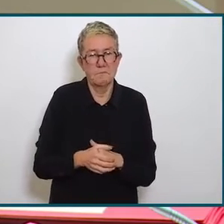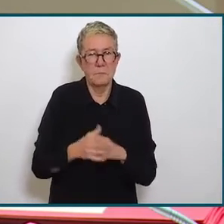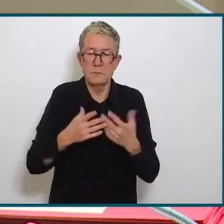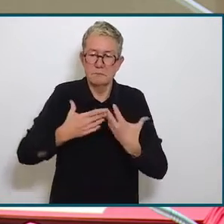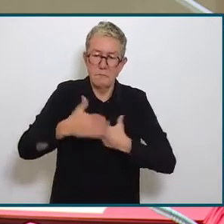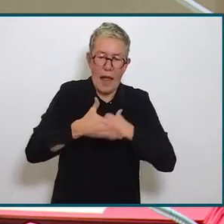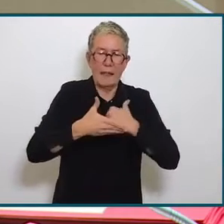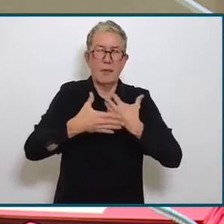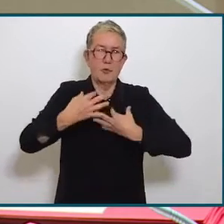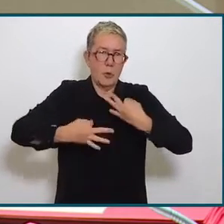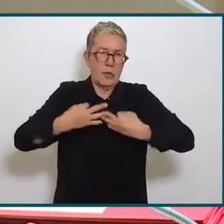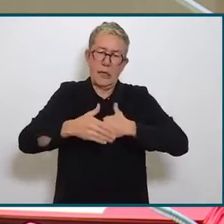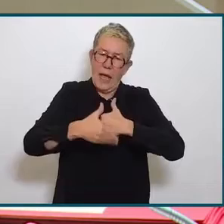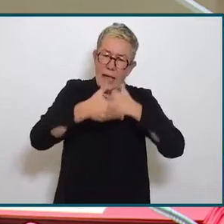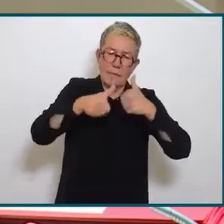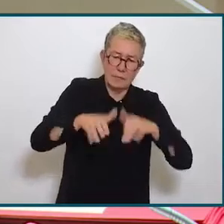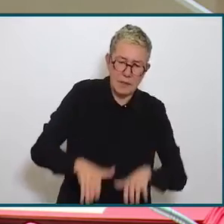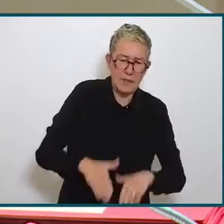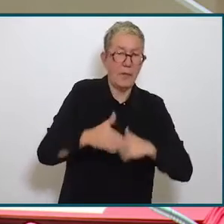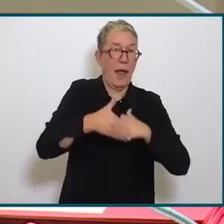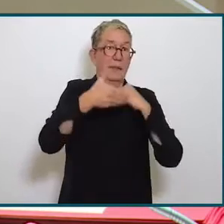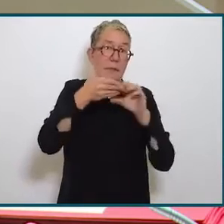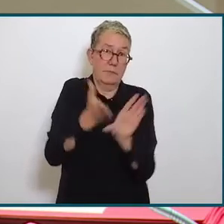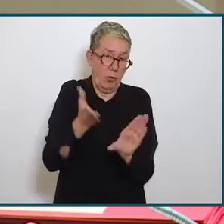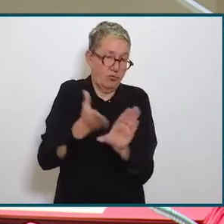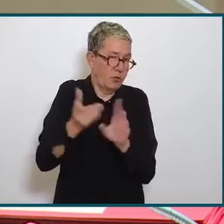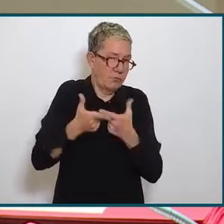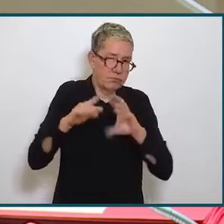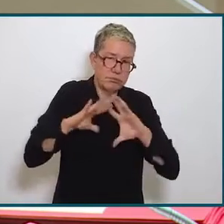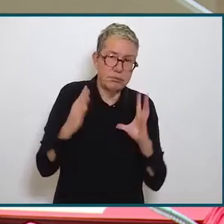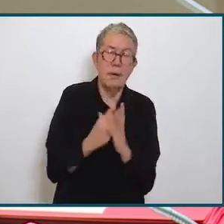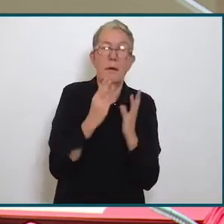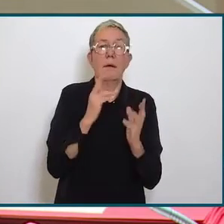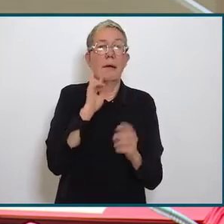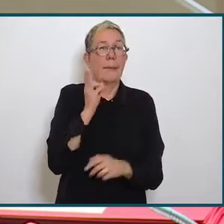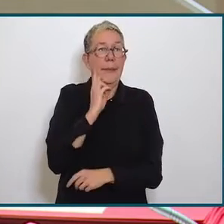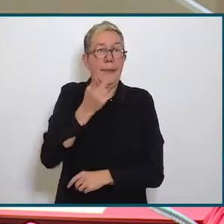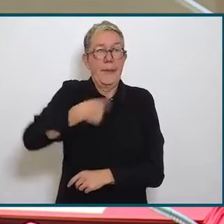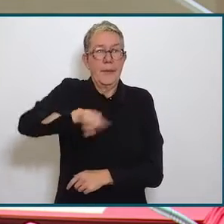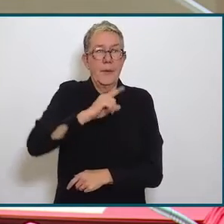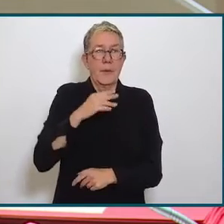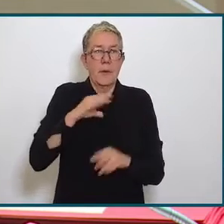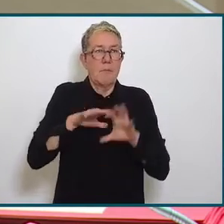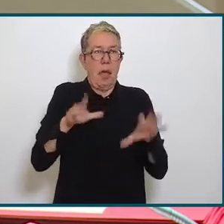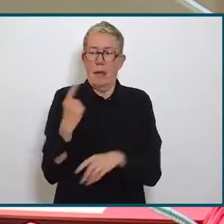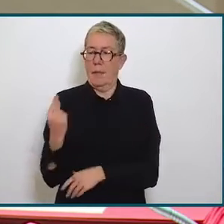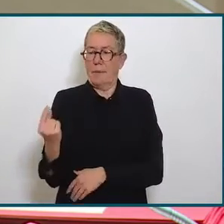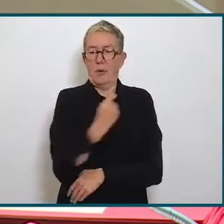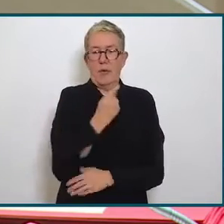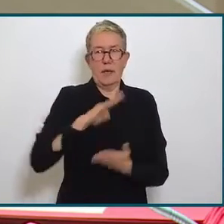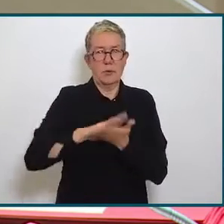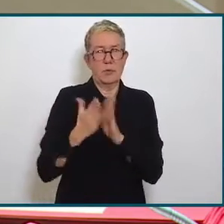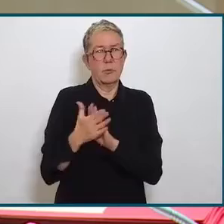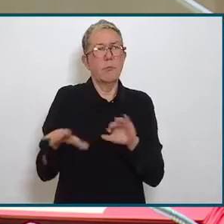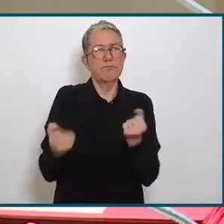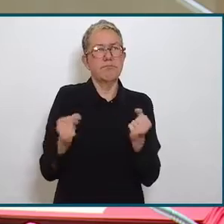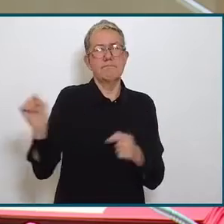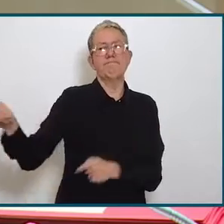ou psychologique, et cela en s'appuyant, comme nous savons si bien le faire à Brest, sur les nombreux partenaires associatifs compétents en la